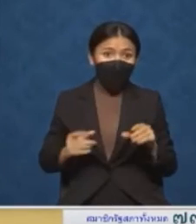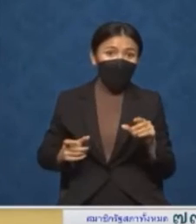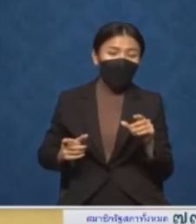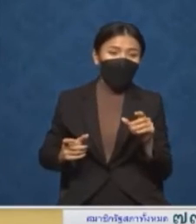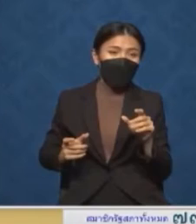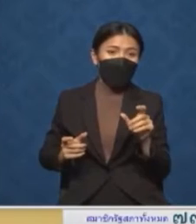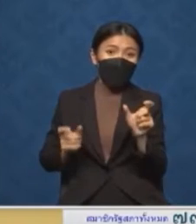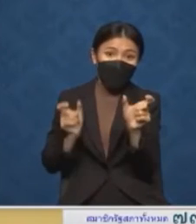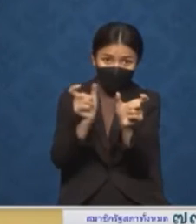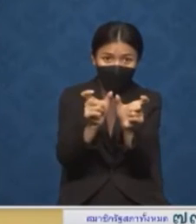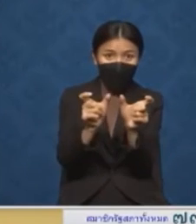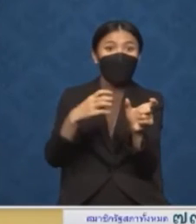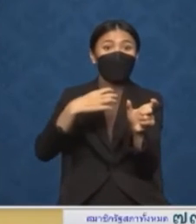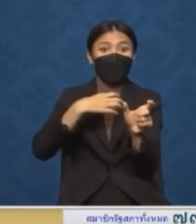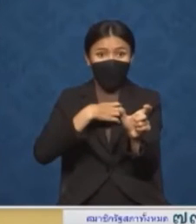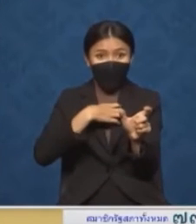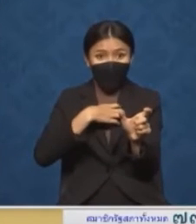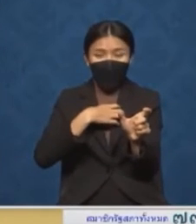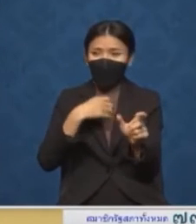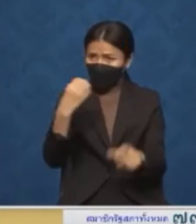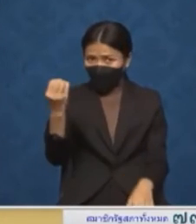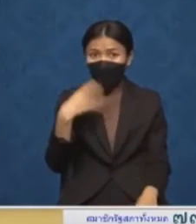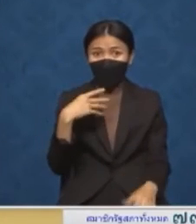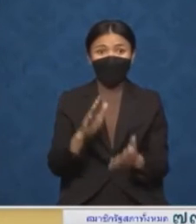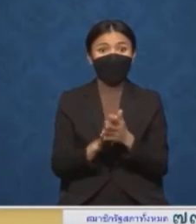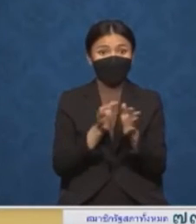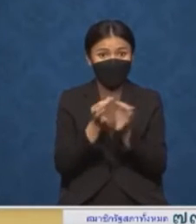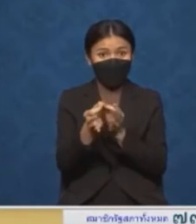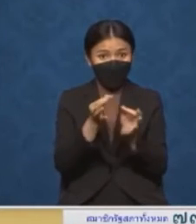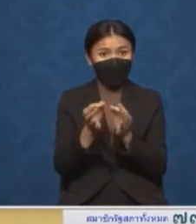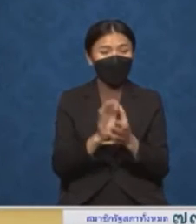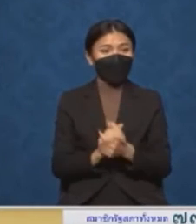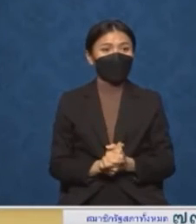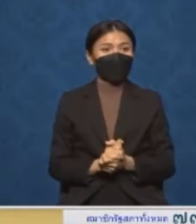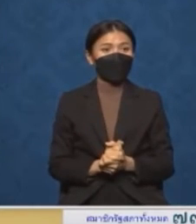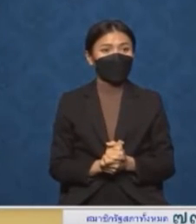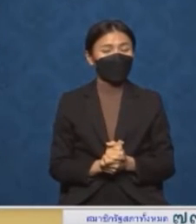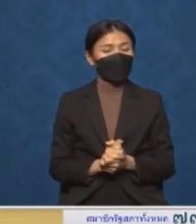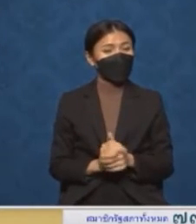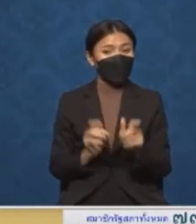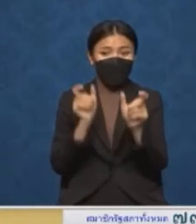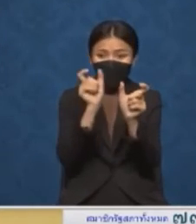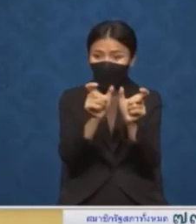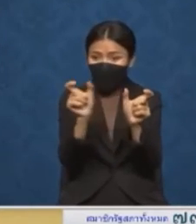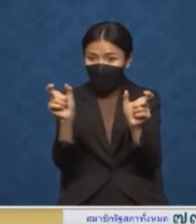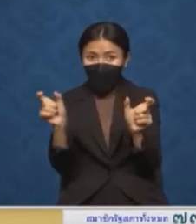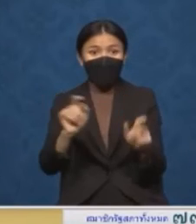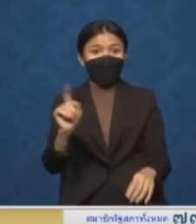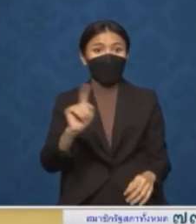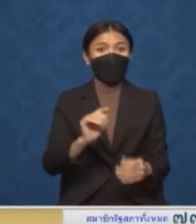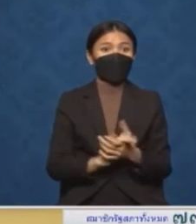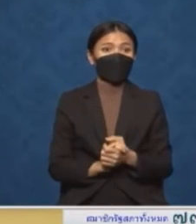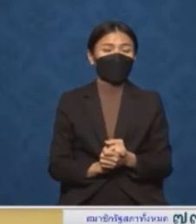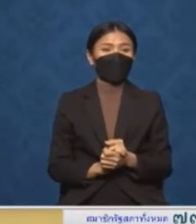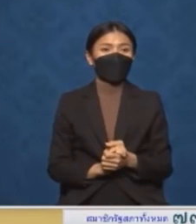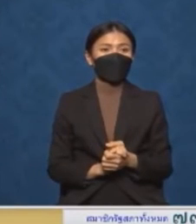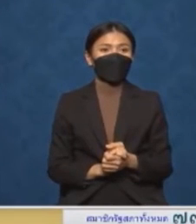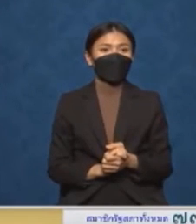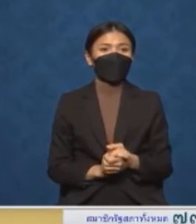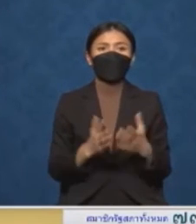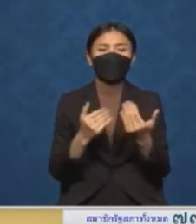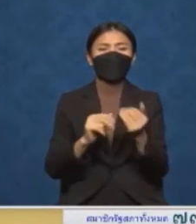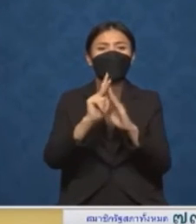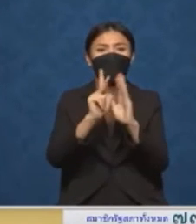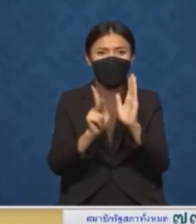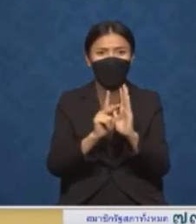ก็ท่านต้องบอกว่าเติมตรงไหนอย่างไรอ่ะเติมเมื่อไหร่คือกระบวนการในการพิจารณากฎหมายเราผมว่าพย